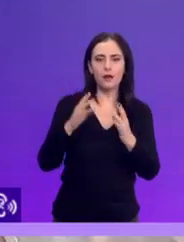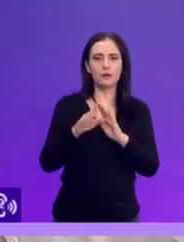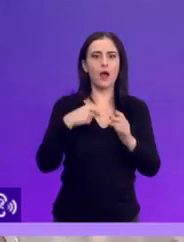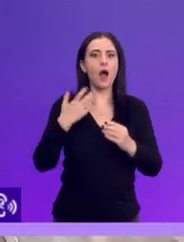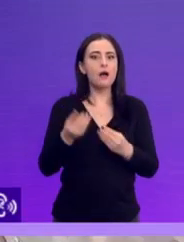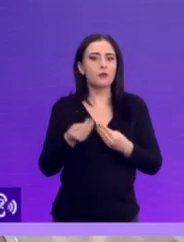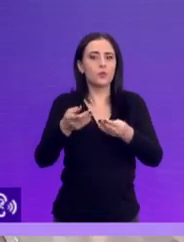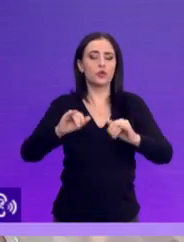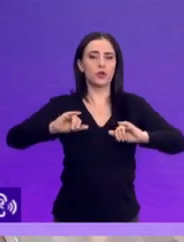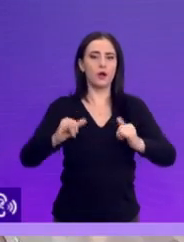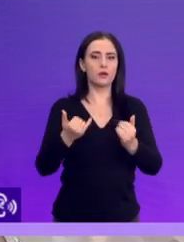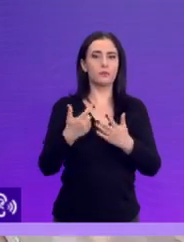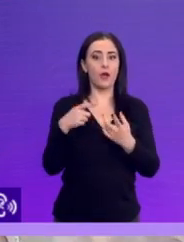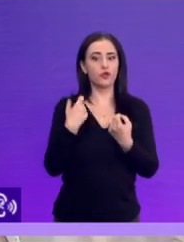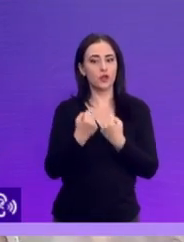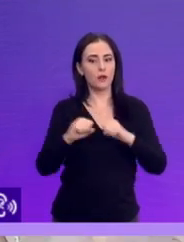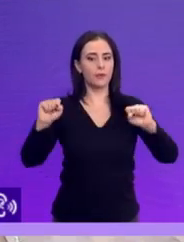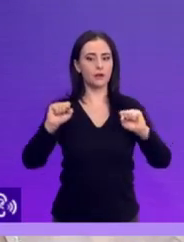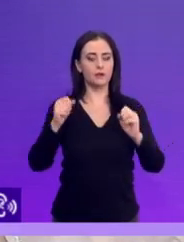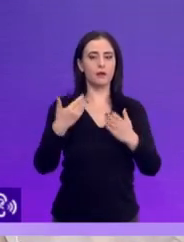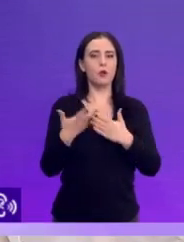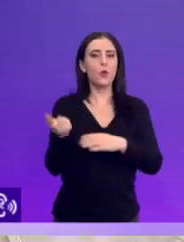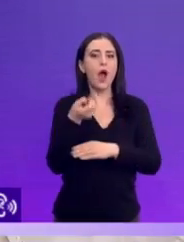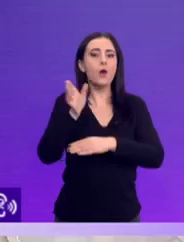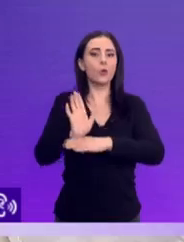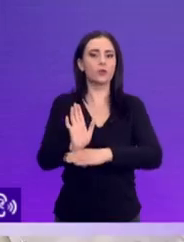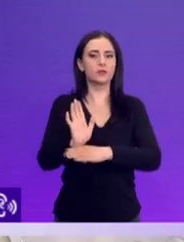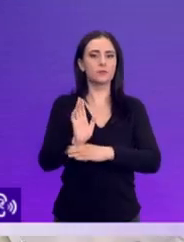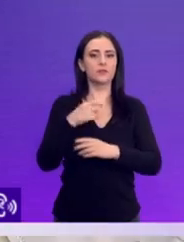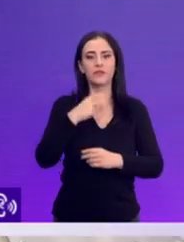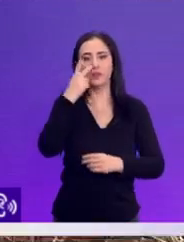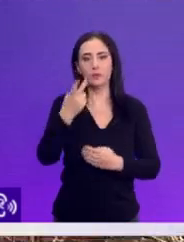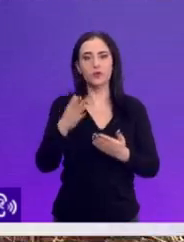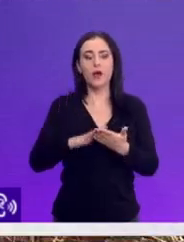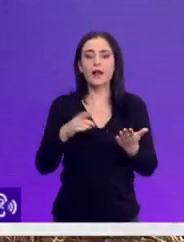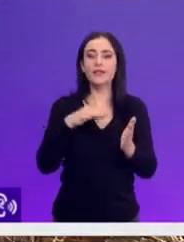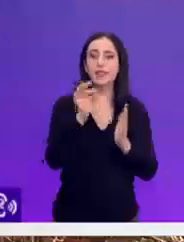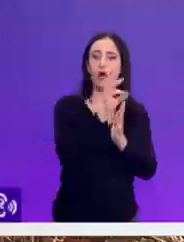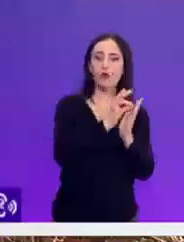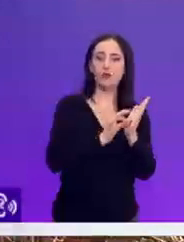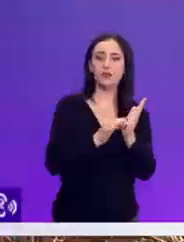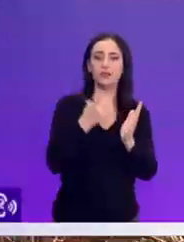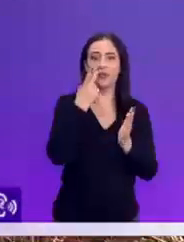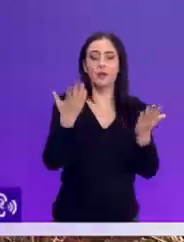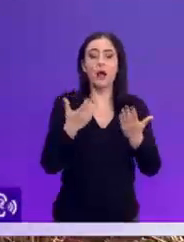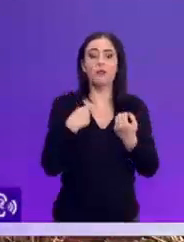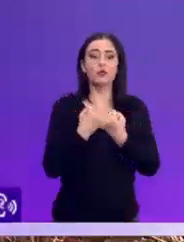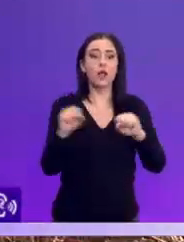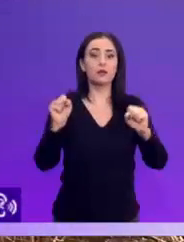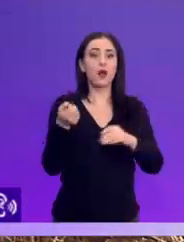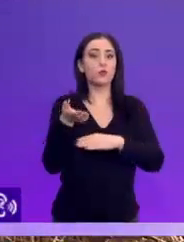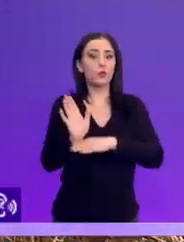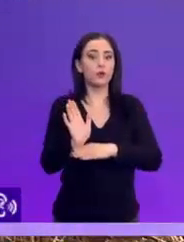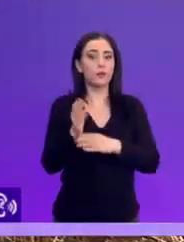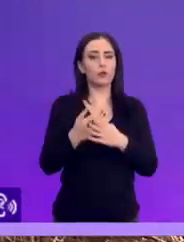solicitat, dacă s-a eliberat această autorizație, să vedem în ce condiții a fost eliberată autorizația